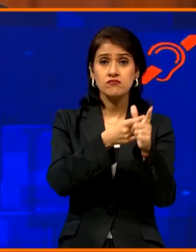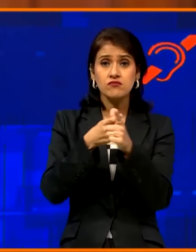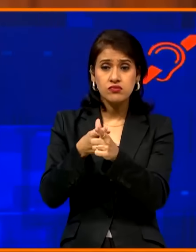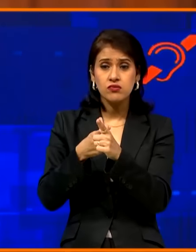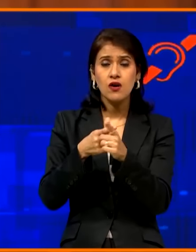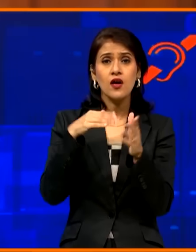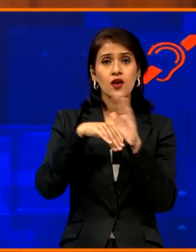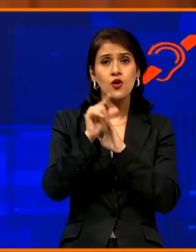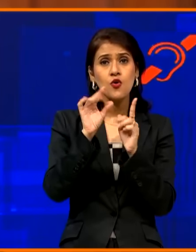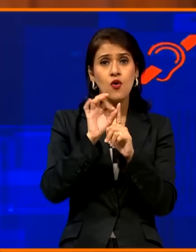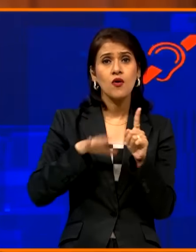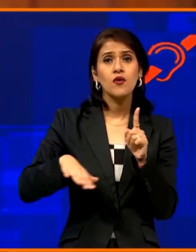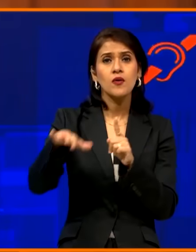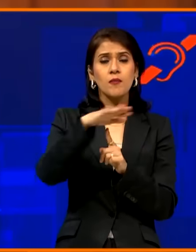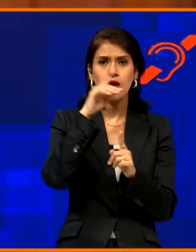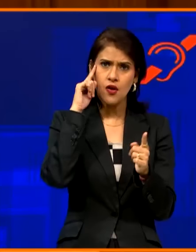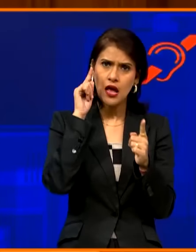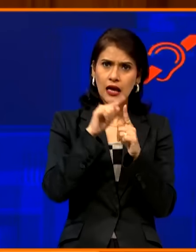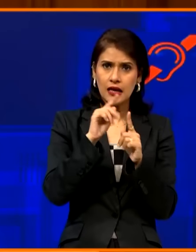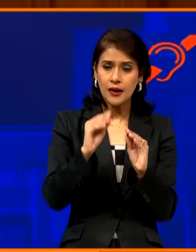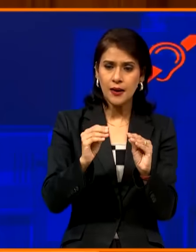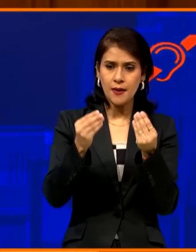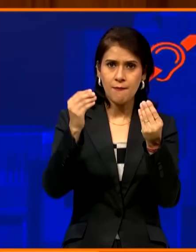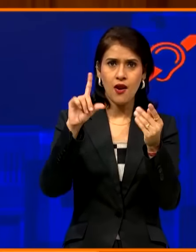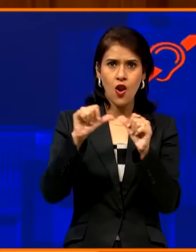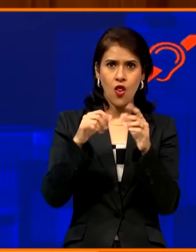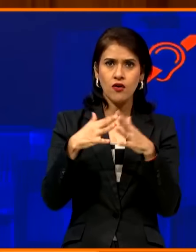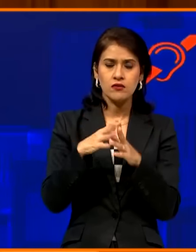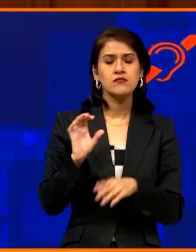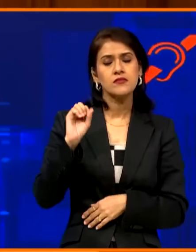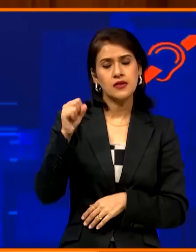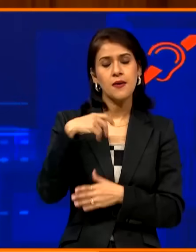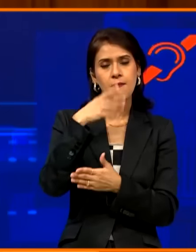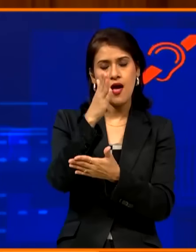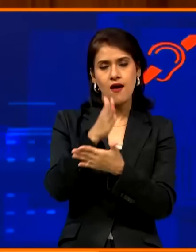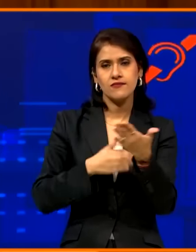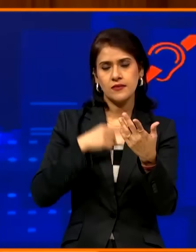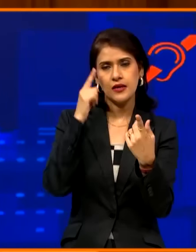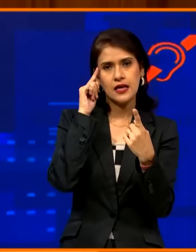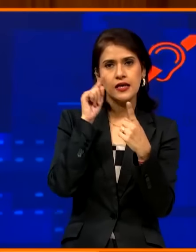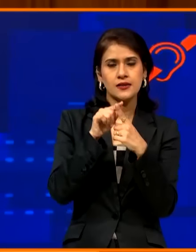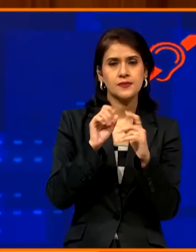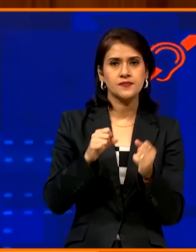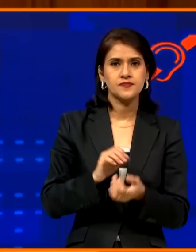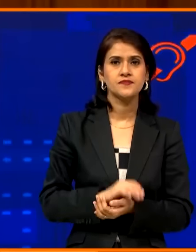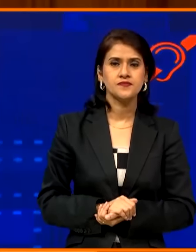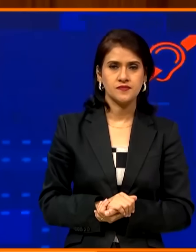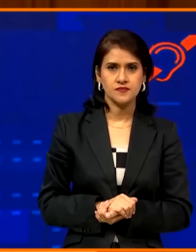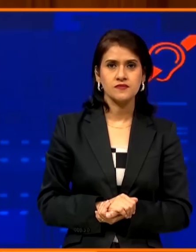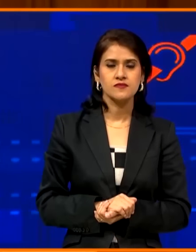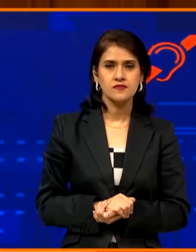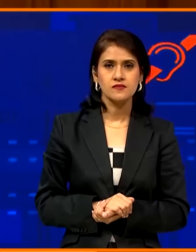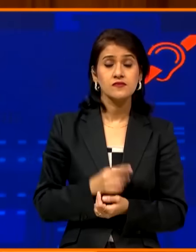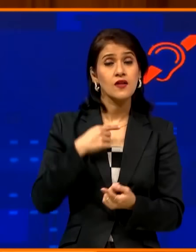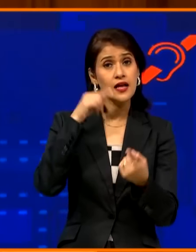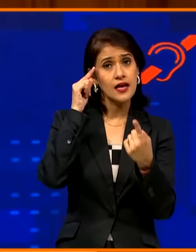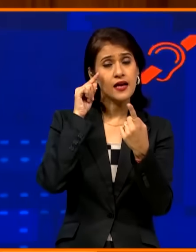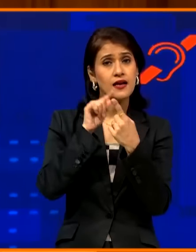सिचुएशन बेटर हुई इससे आप एग्री करते हैं हां मैं पार्शियली एग्री करता हूं बिल्कुल एग्री करता हूं एग्री करता हूं